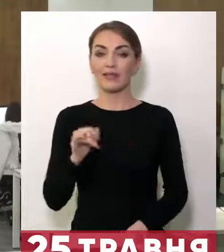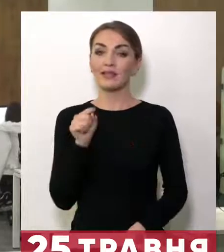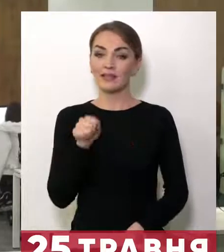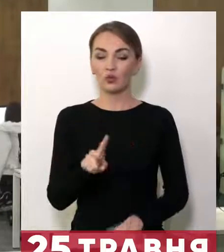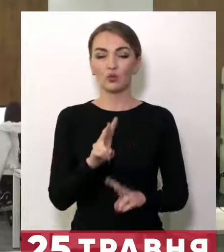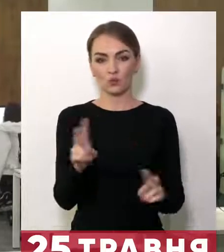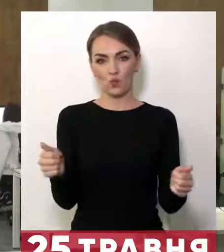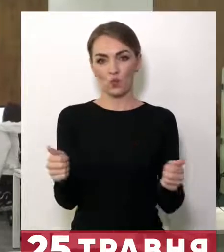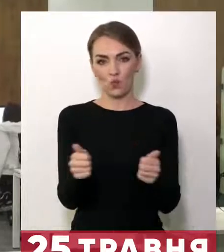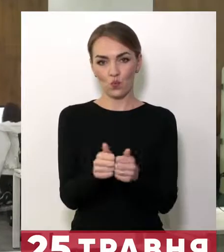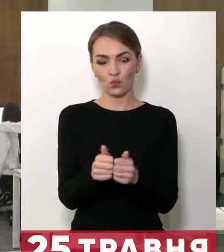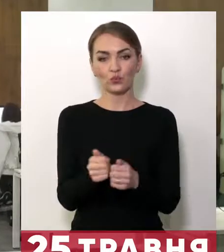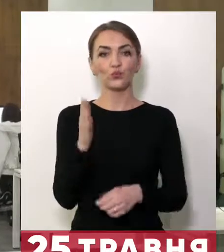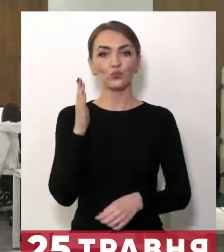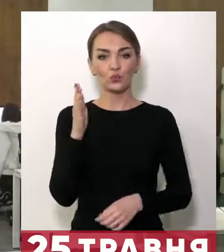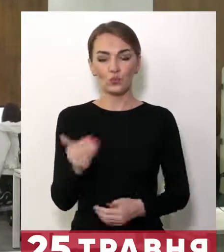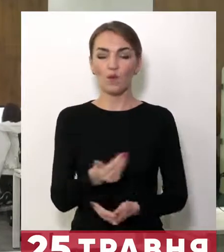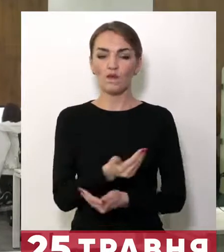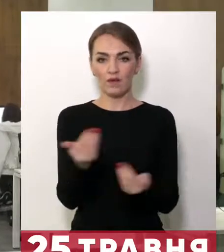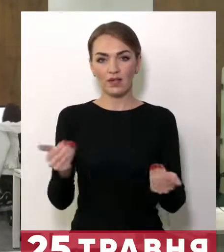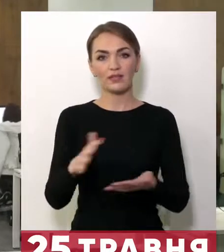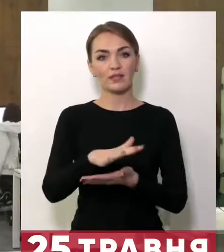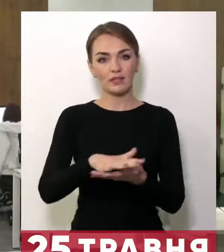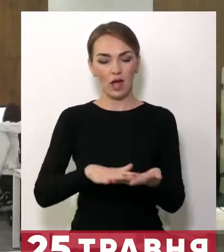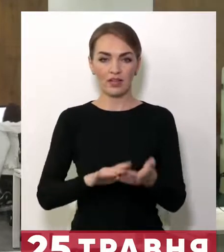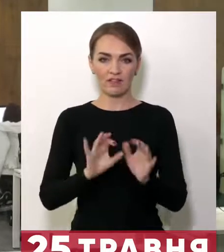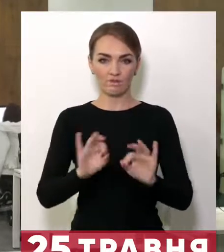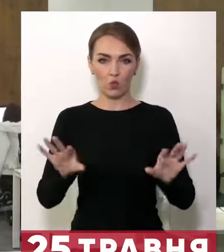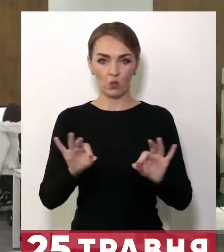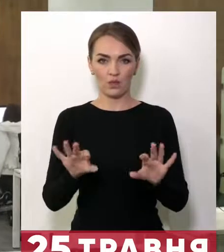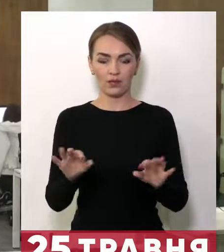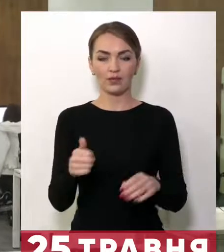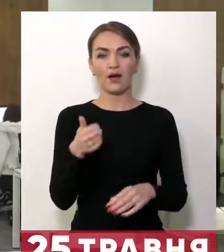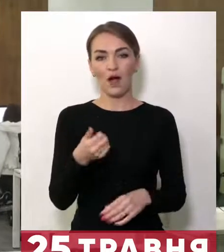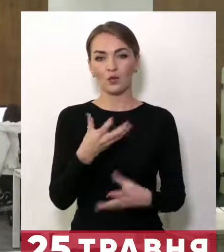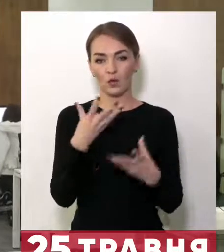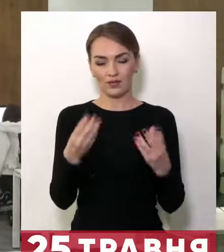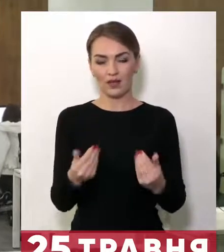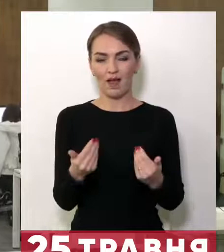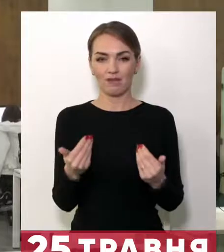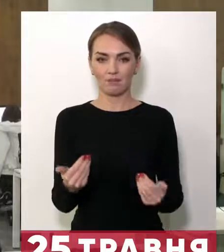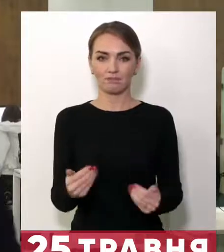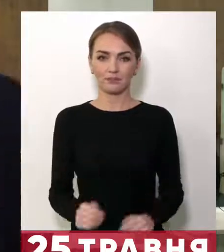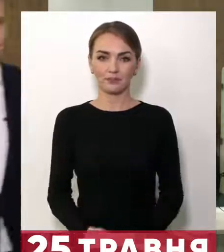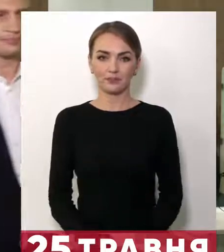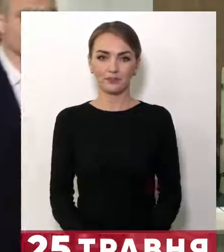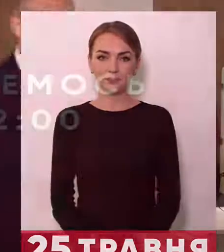тих, хто поруч. Будемо вас далі інформувати. Гарного дня вам!